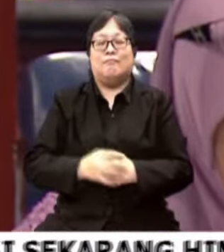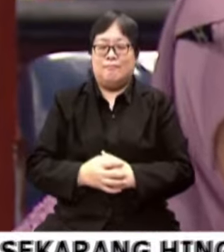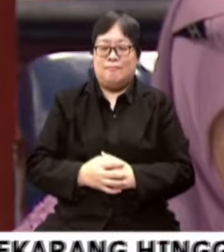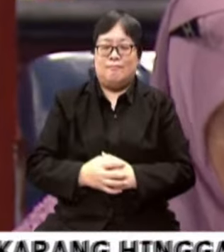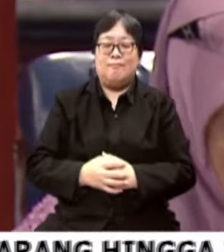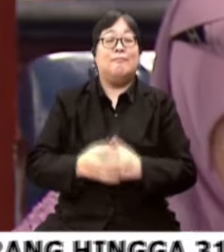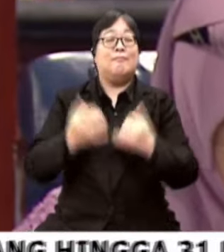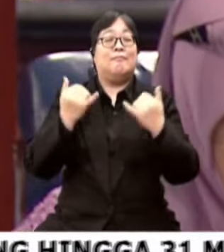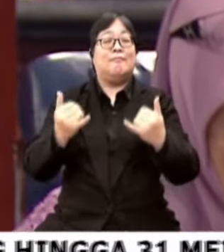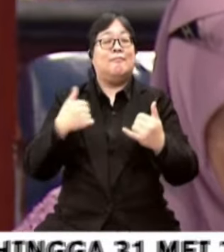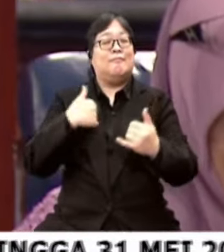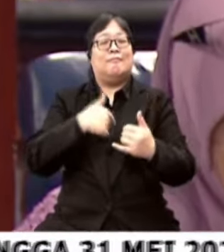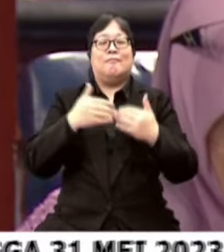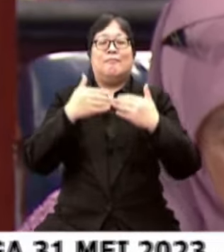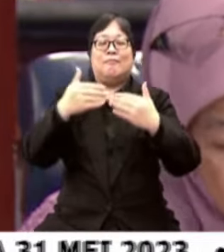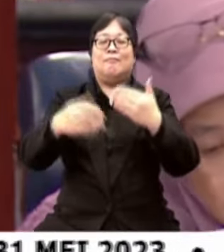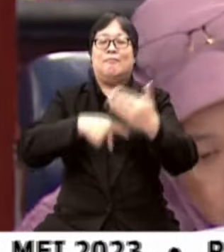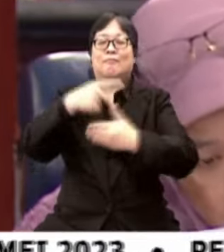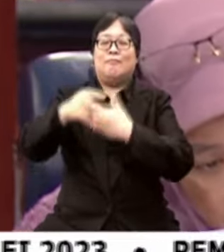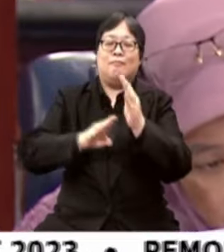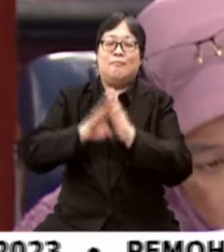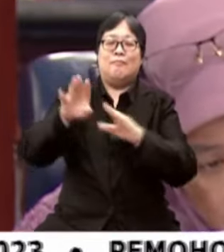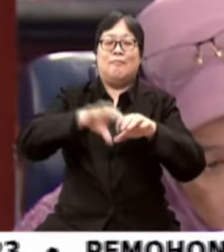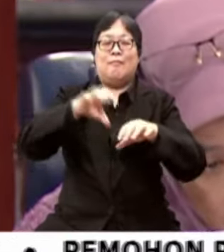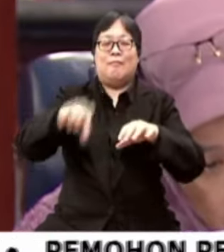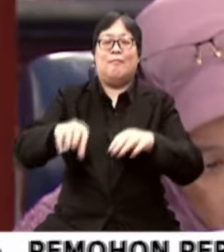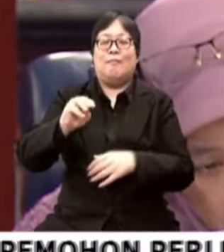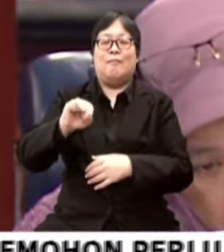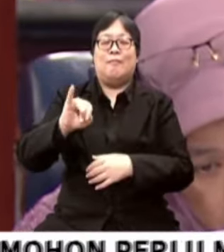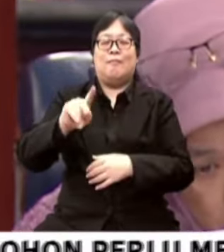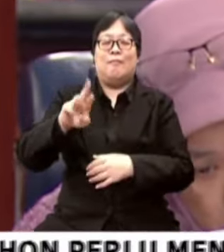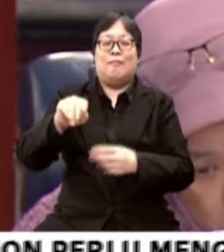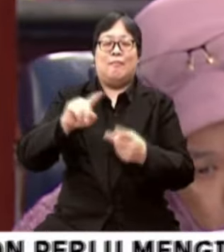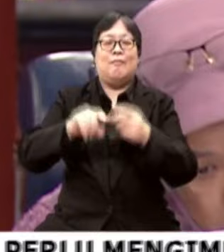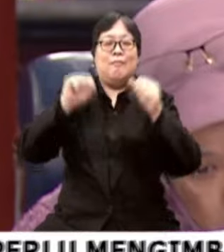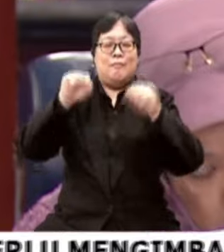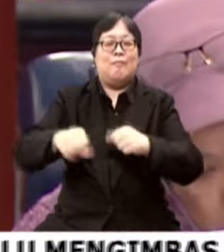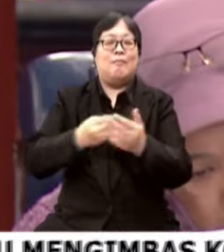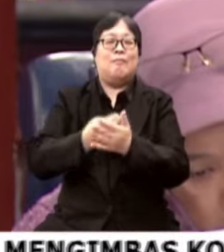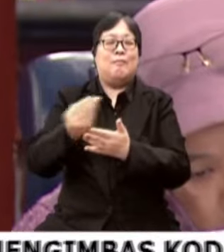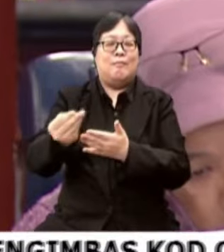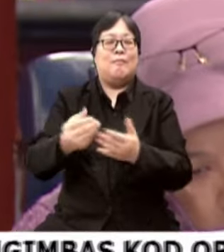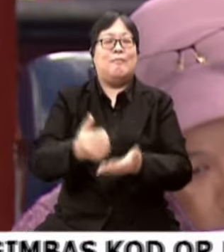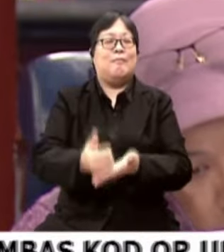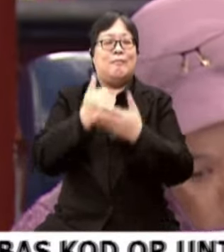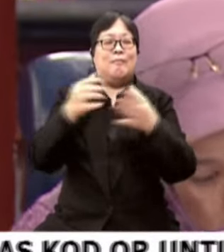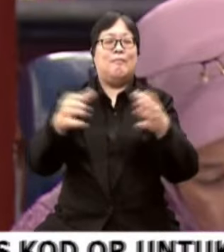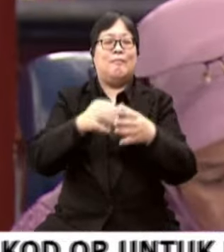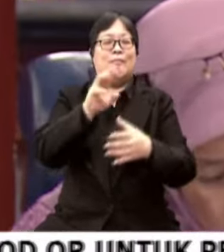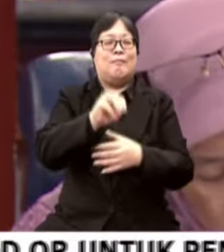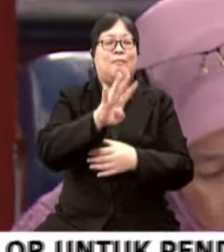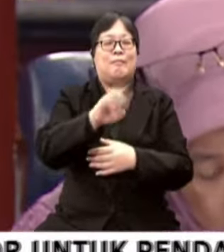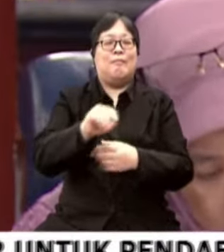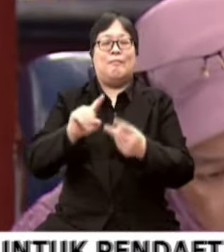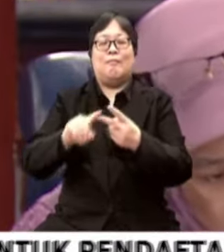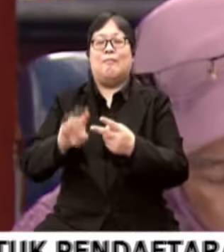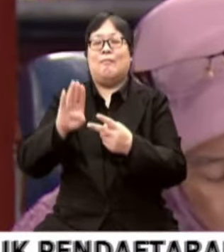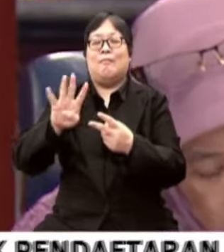dan kini juga meneruskan program pembangunan franchise micro dan franchise mampu milik untuk membantu gulungan m40 dan 40